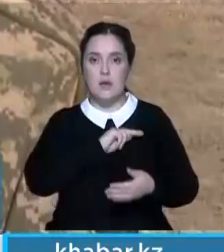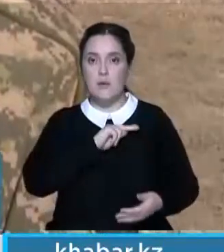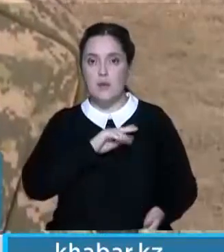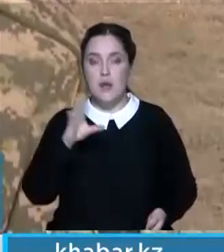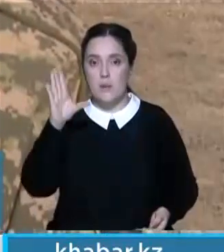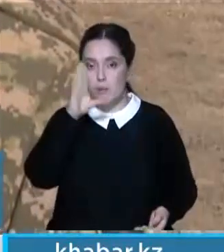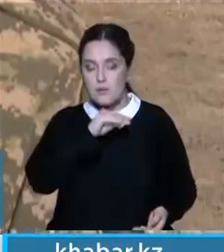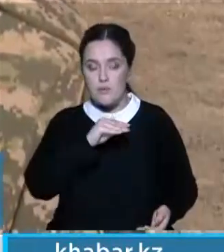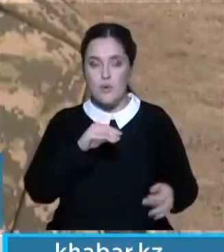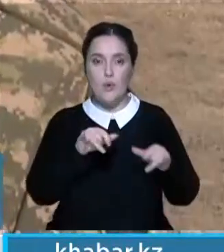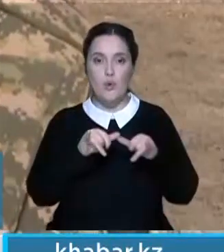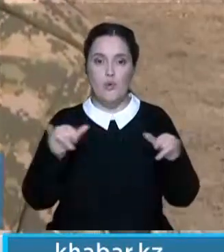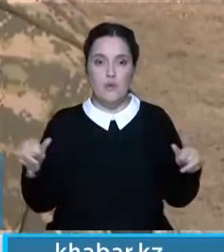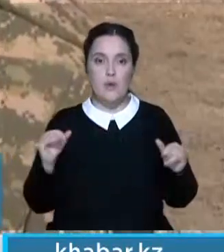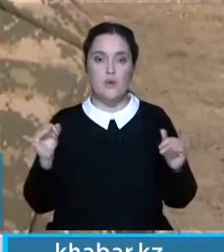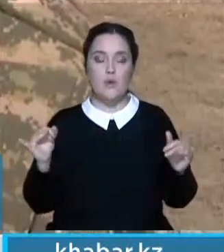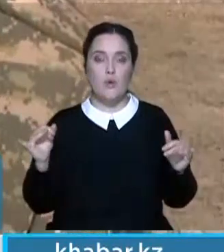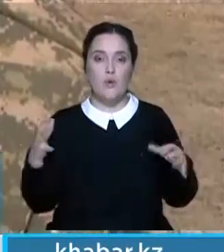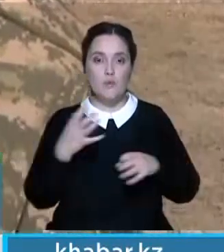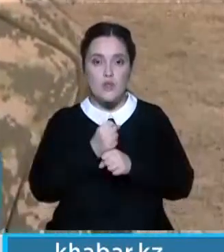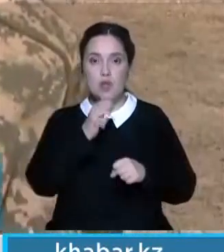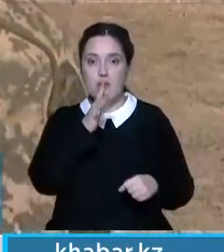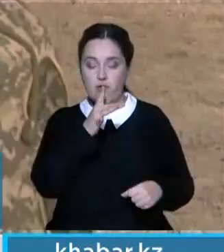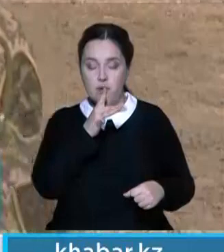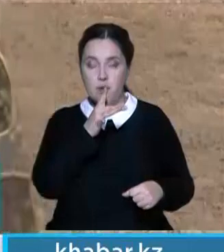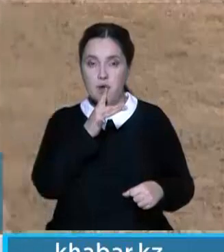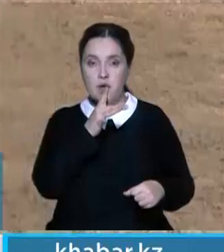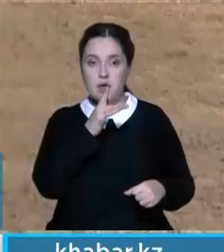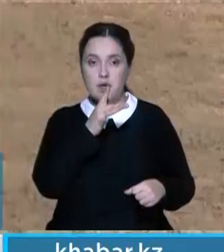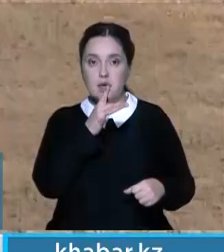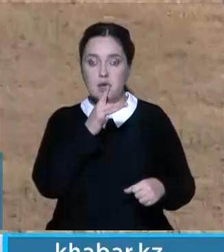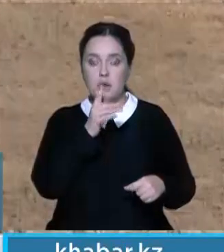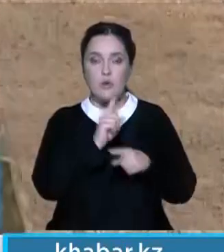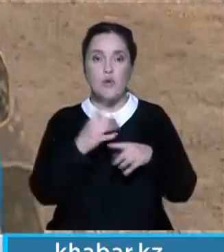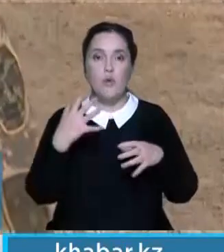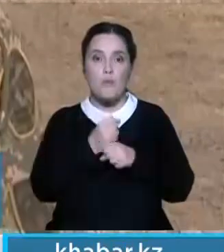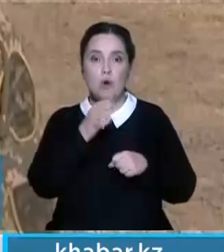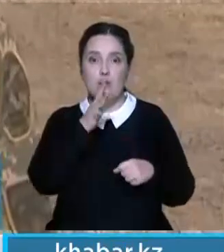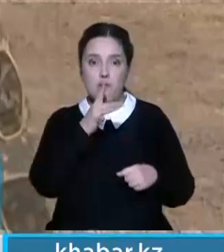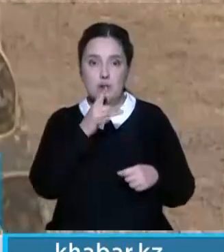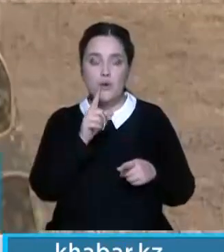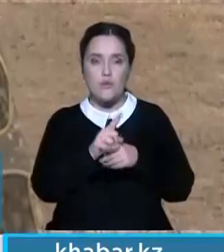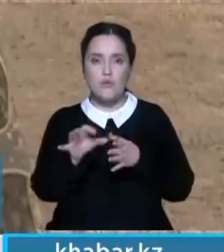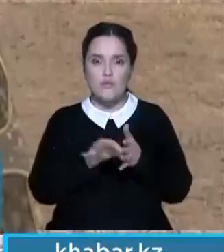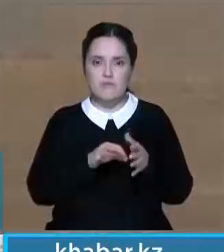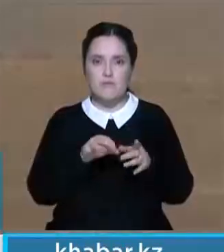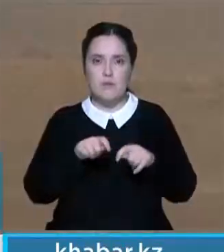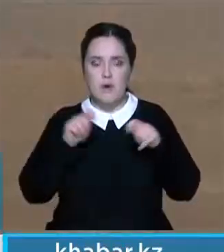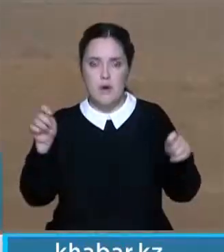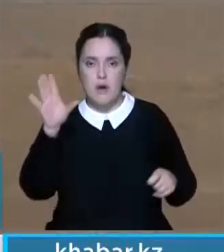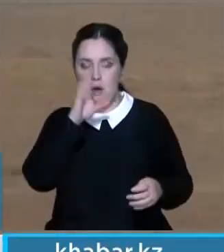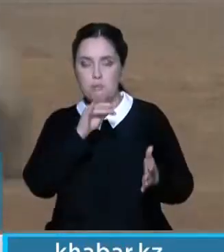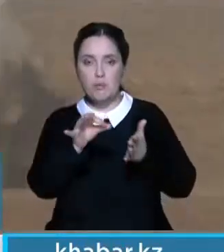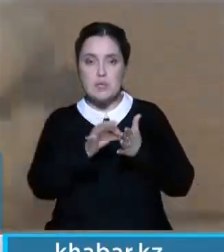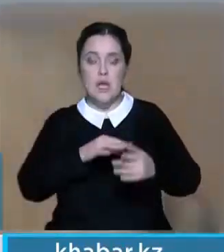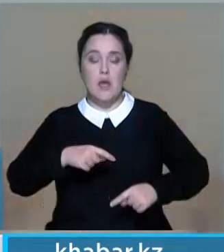комплекса увеличилась. Уменьшилось время реакции комплекса. Уменьшилось время сворачивания-разворачивания данного комплекса.